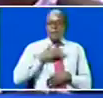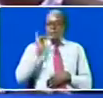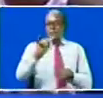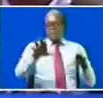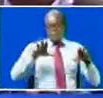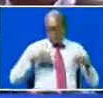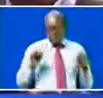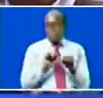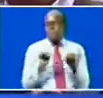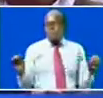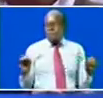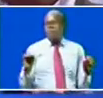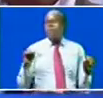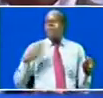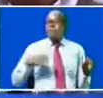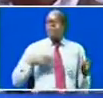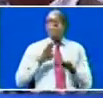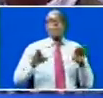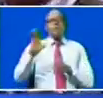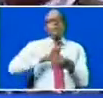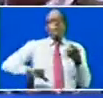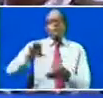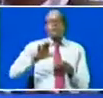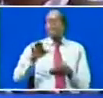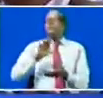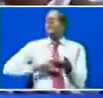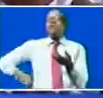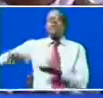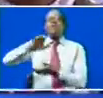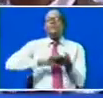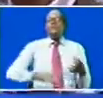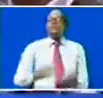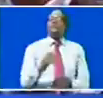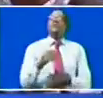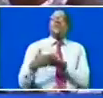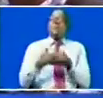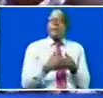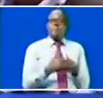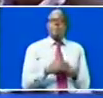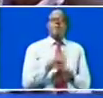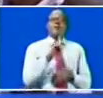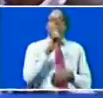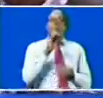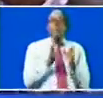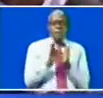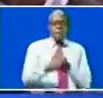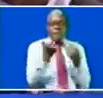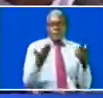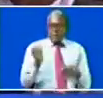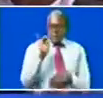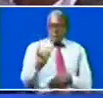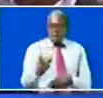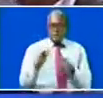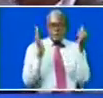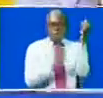unacceptable. What was he confused? Do not confuse chakula ya mtoto na mambo ingine hapo. Hiyo ni